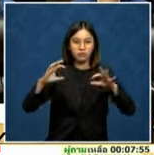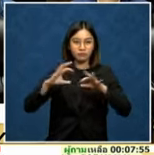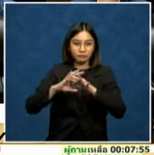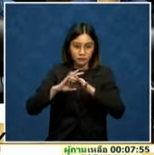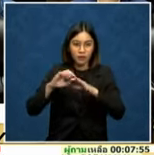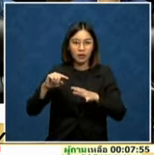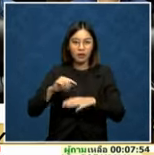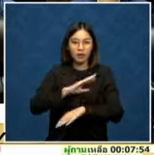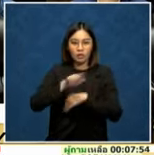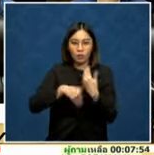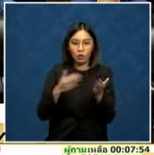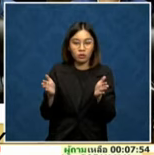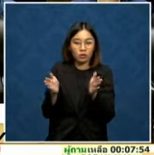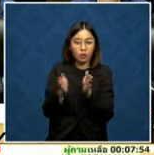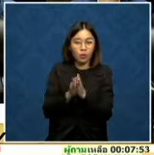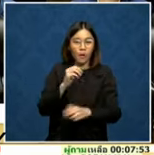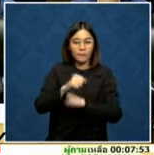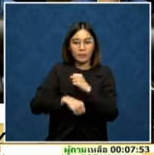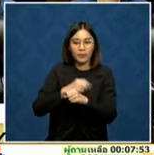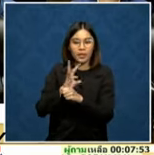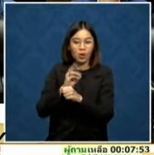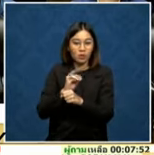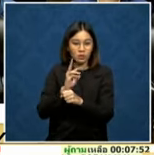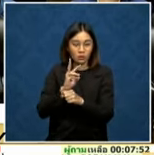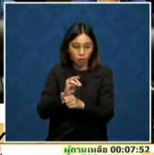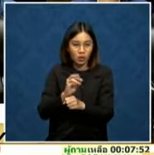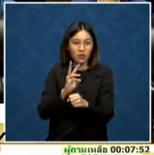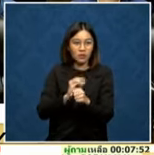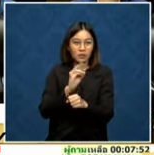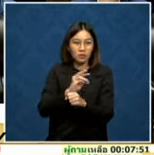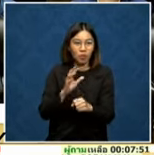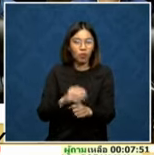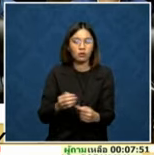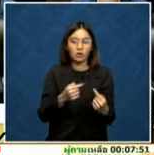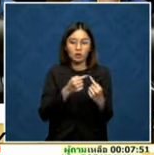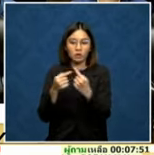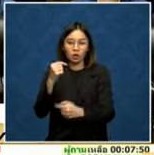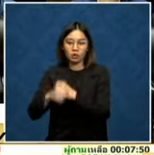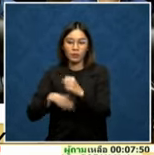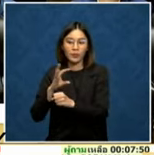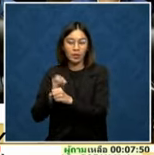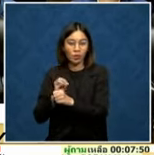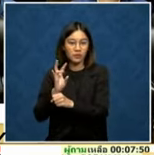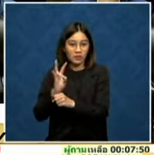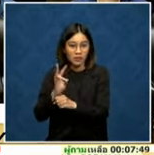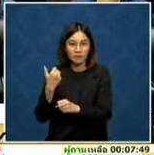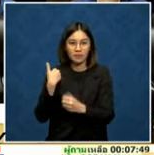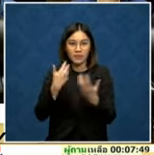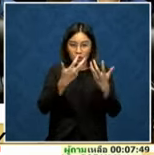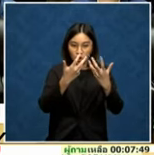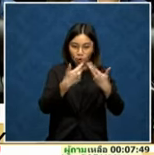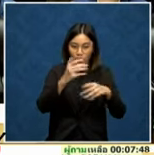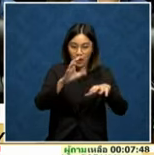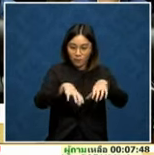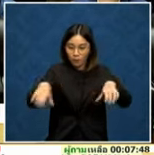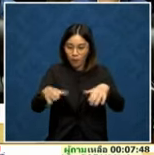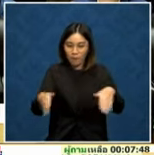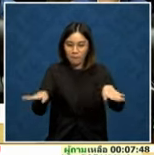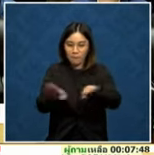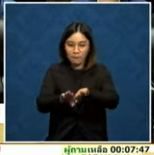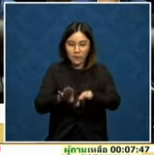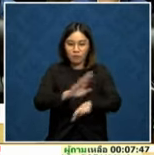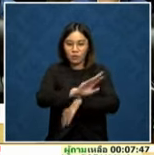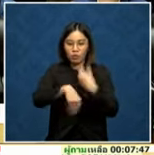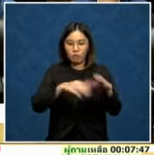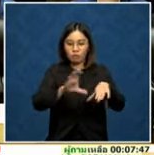สาโ All catching the for year ofed July Laoมโรงงานปิตัวไปแล้วเขืบ